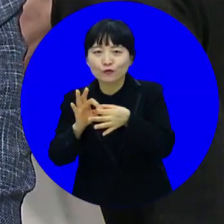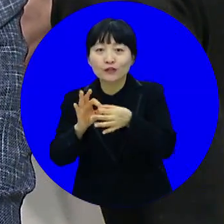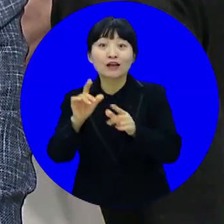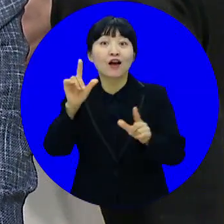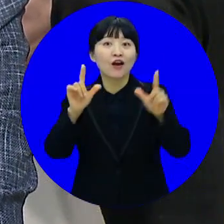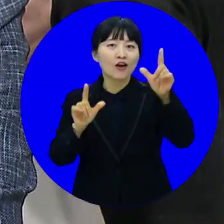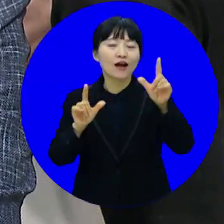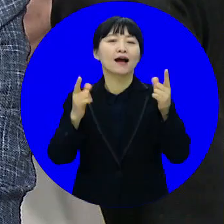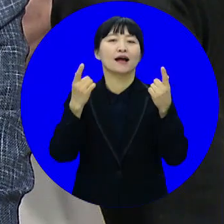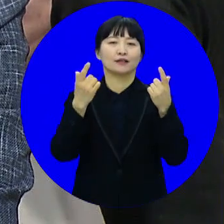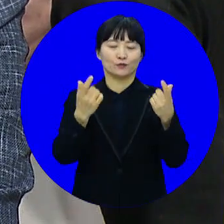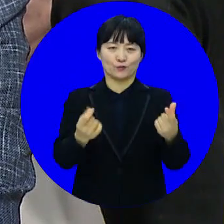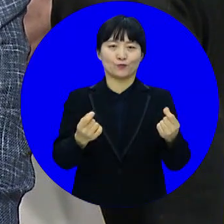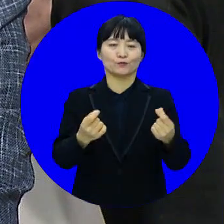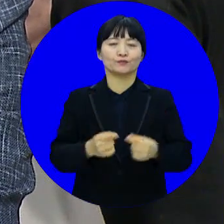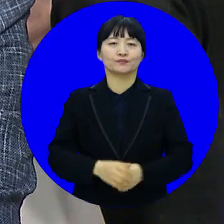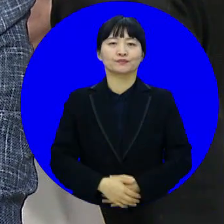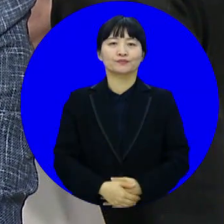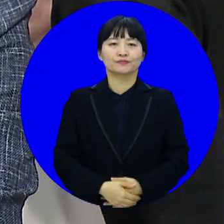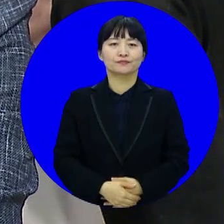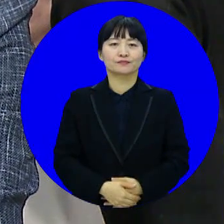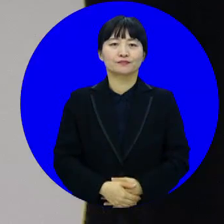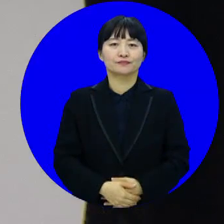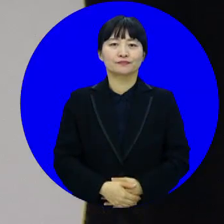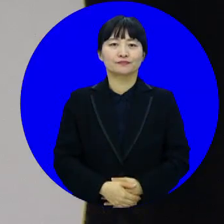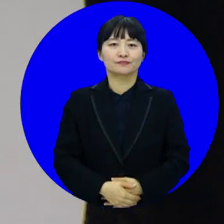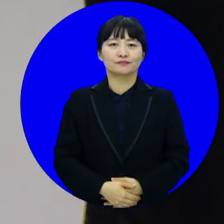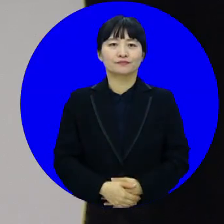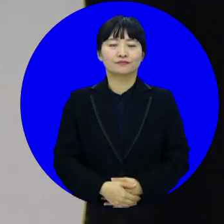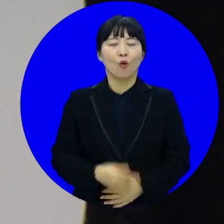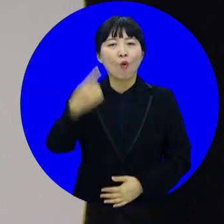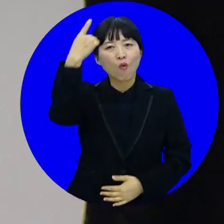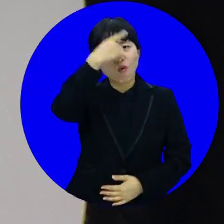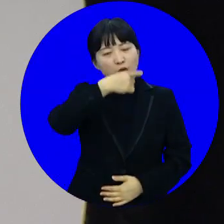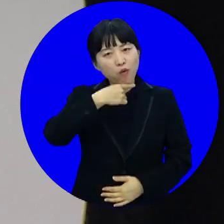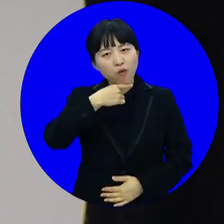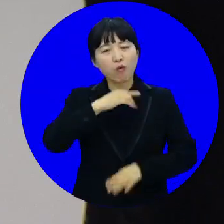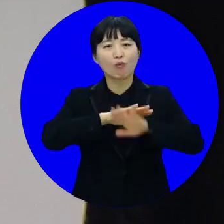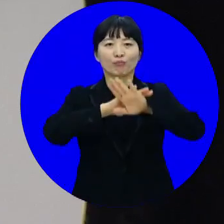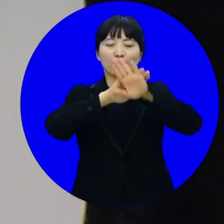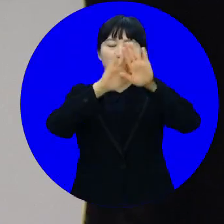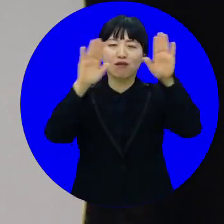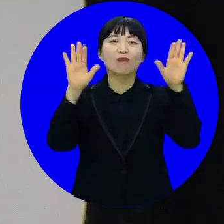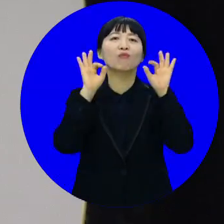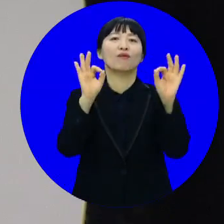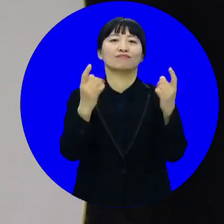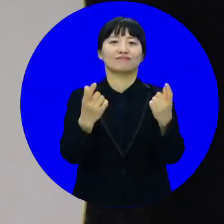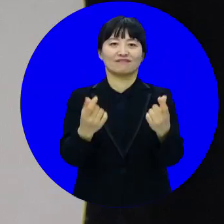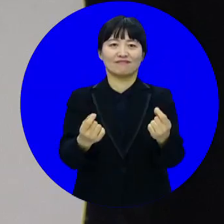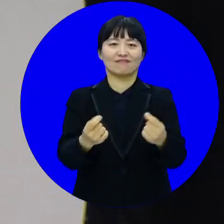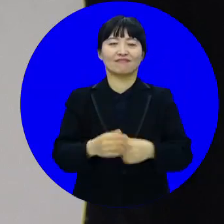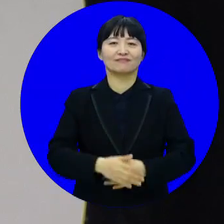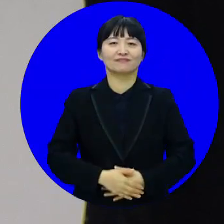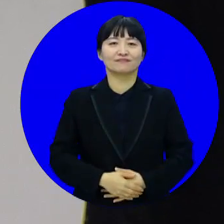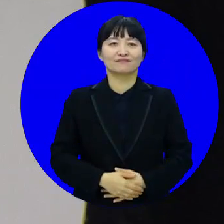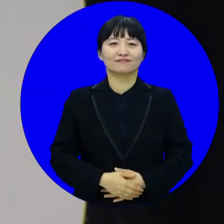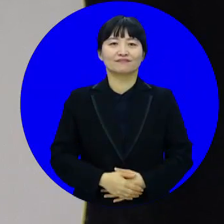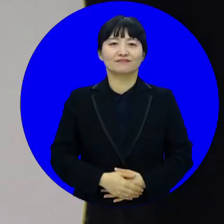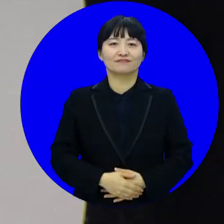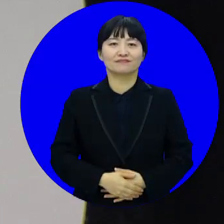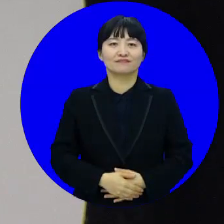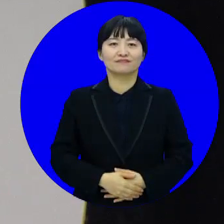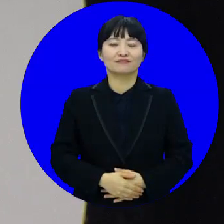것 같고 유대감도 많이 형성이 되는 것 같아요. 그 표정부터요, 굉장히 편안해 보이세요.